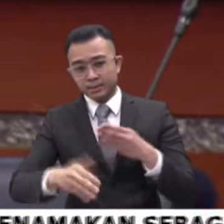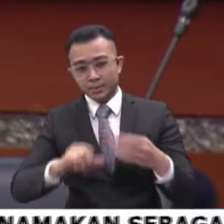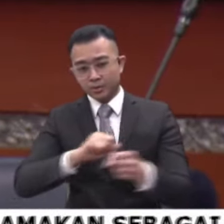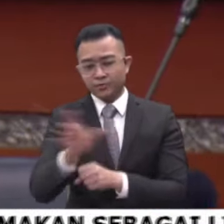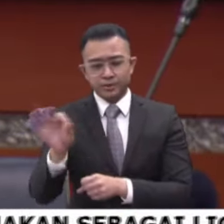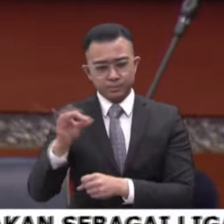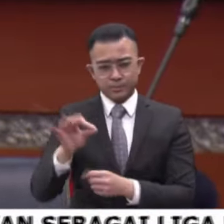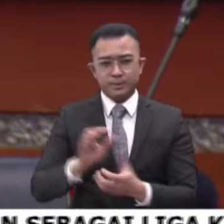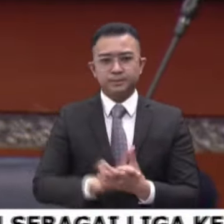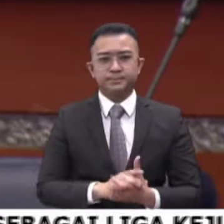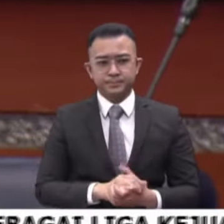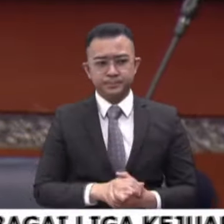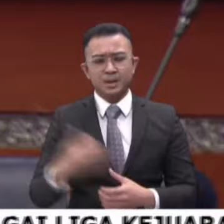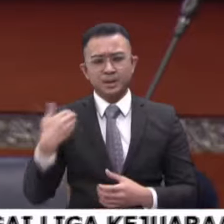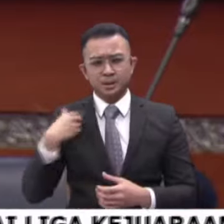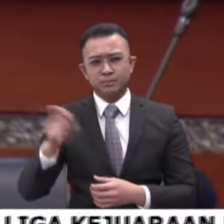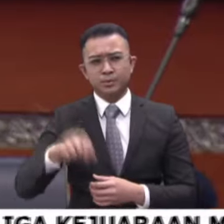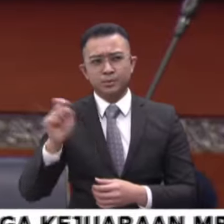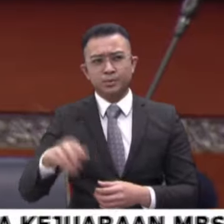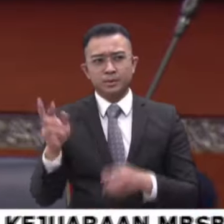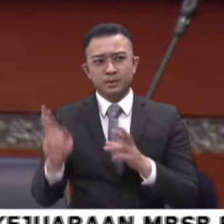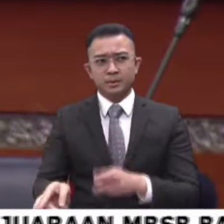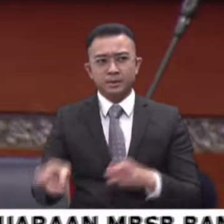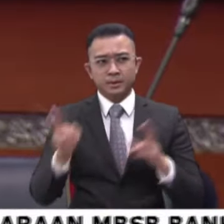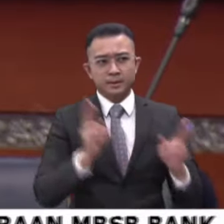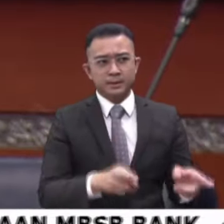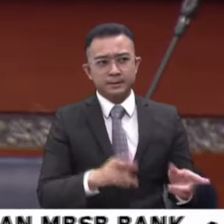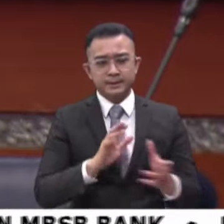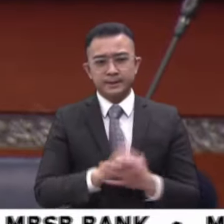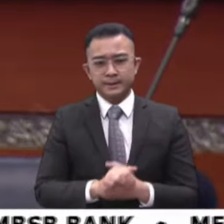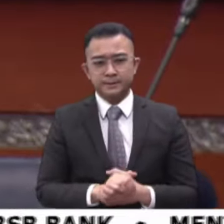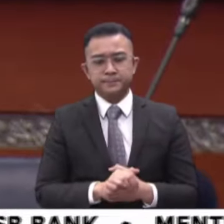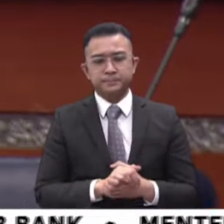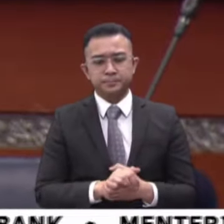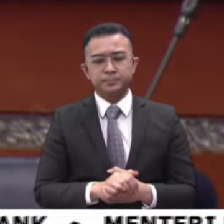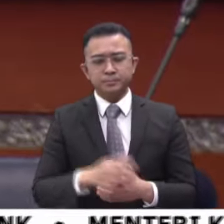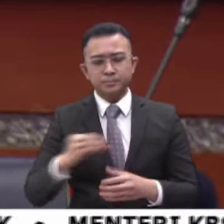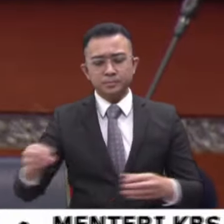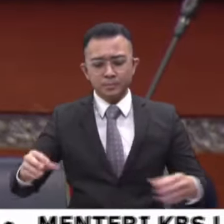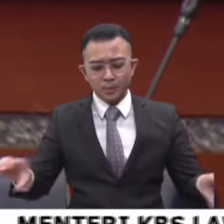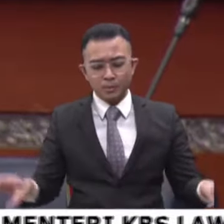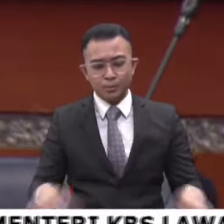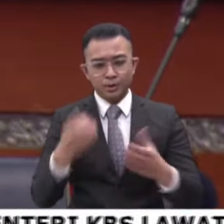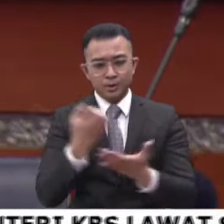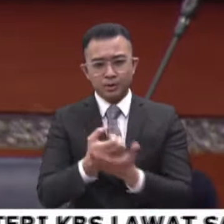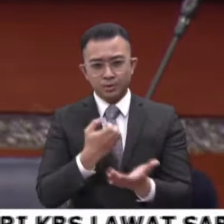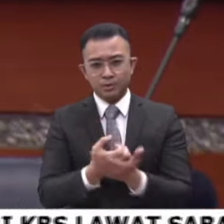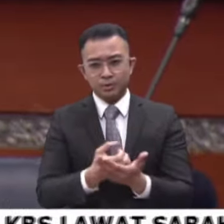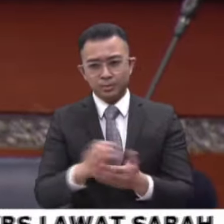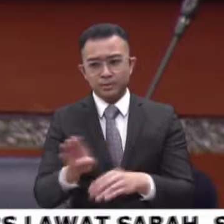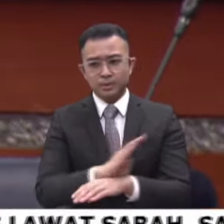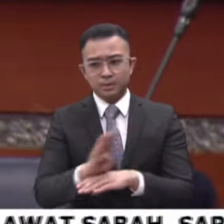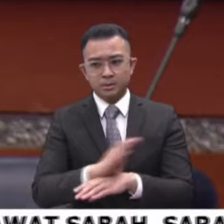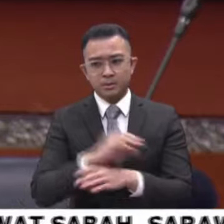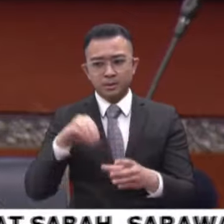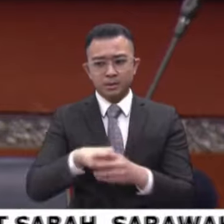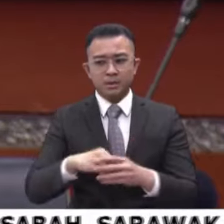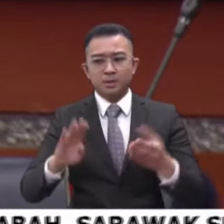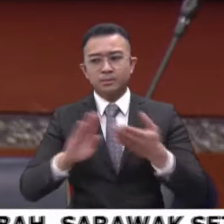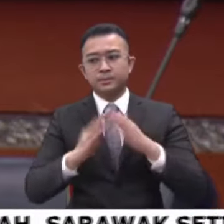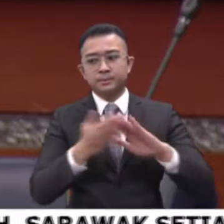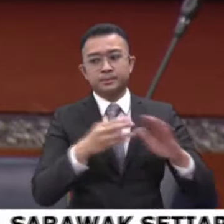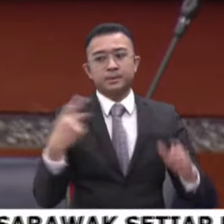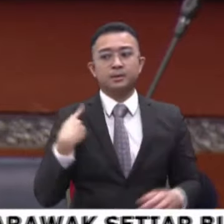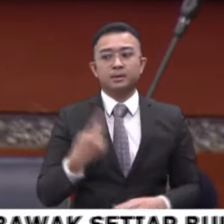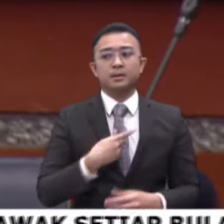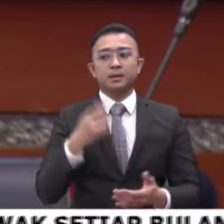ah lepas pandemik adalah keperluan untuk kita merancakkan er a kegiatan ekonomi komersial di masyarakat kita. Jadi nak